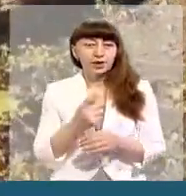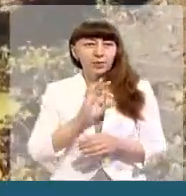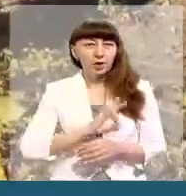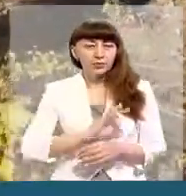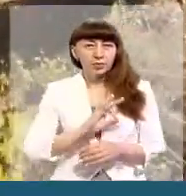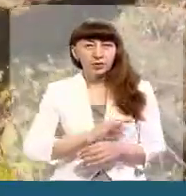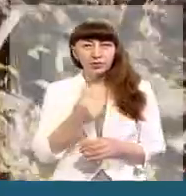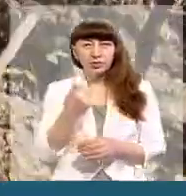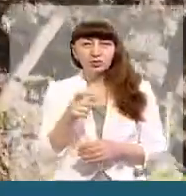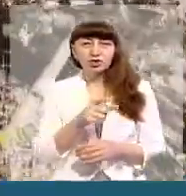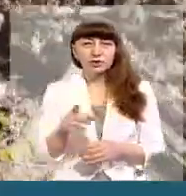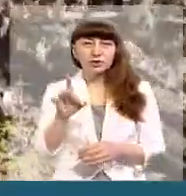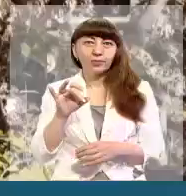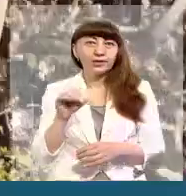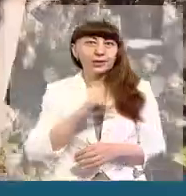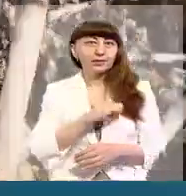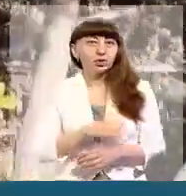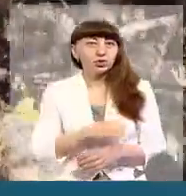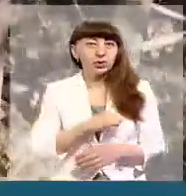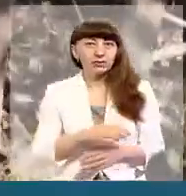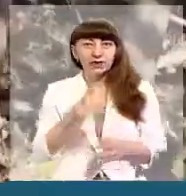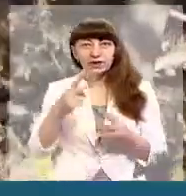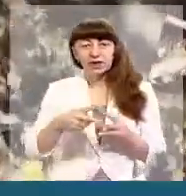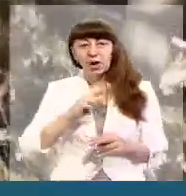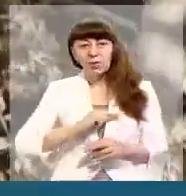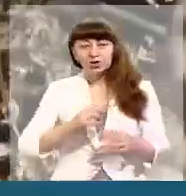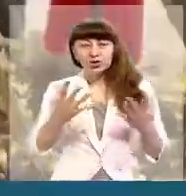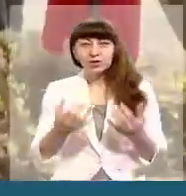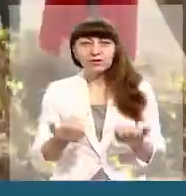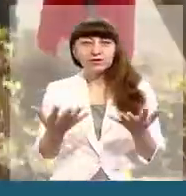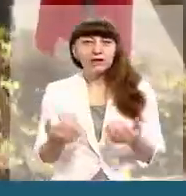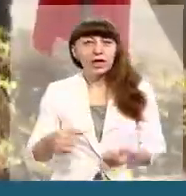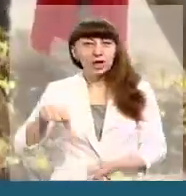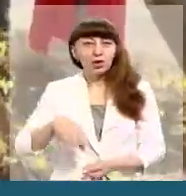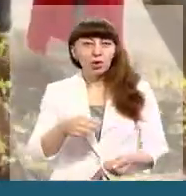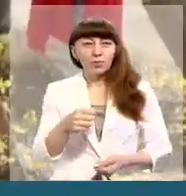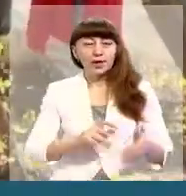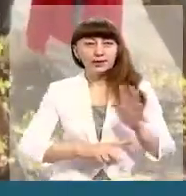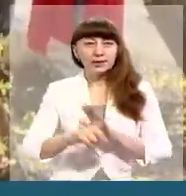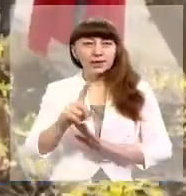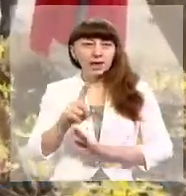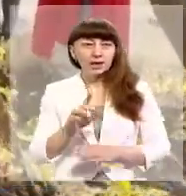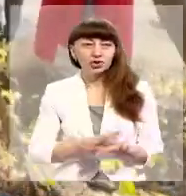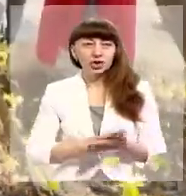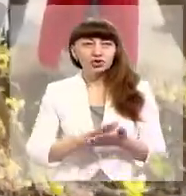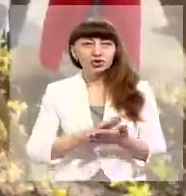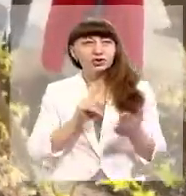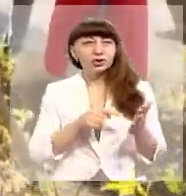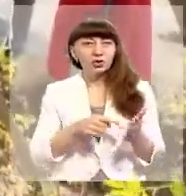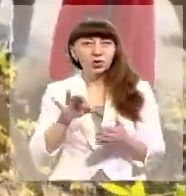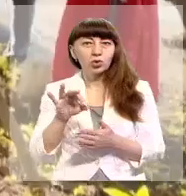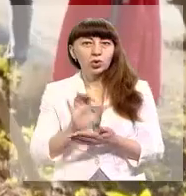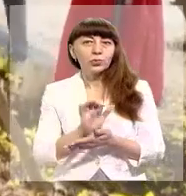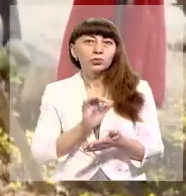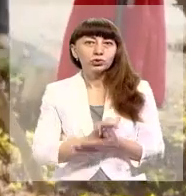жұмыс аяғының соңында қолдарына күрек саймандарын алып қаланы қоқыстан тазартуға кірісті. Общенациональная компания «Таза Қазақстан».